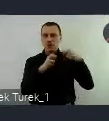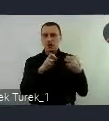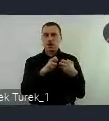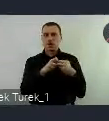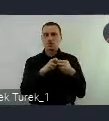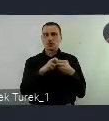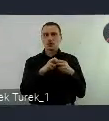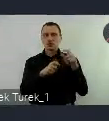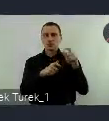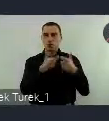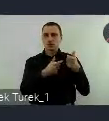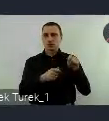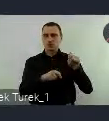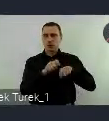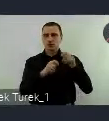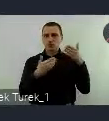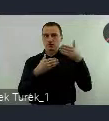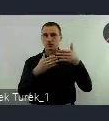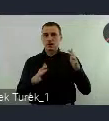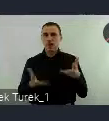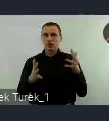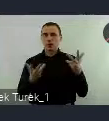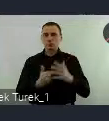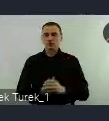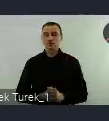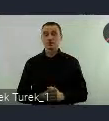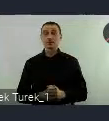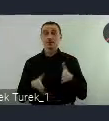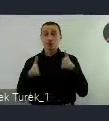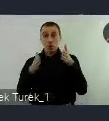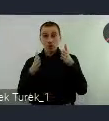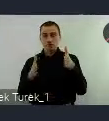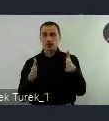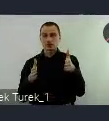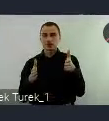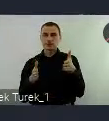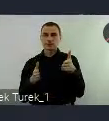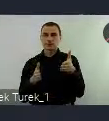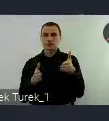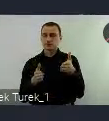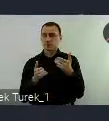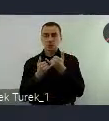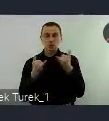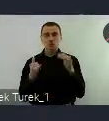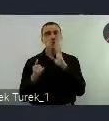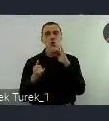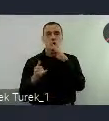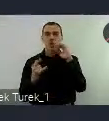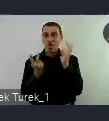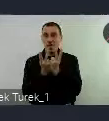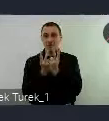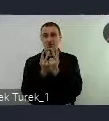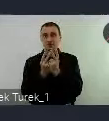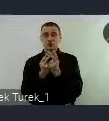nie było problem w korytarzach w przestrzeniach w których wszystko jest podobne kolorystycznie bardzo trudno się